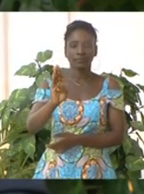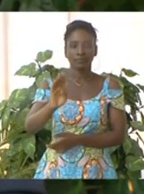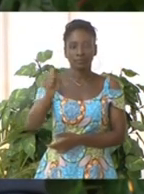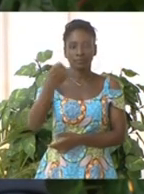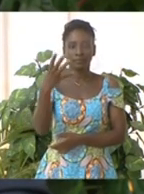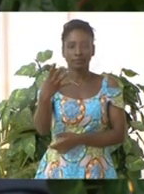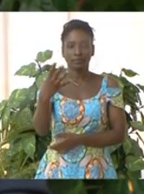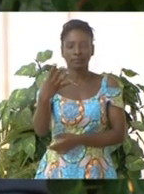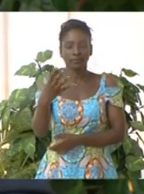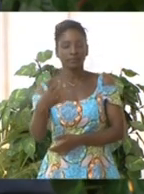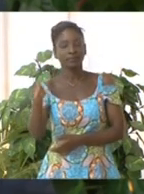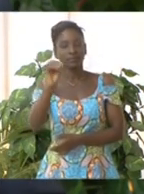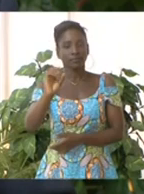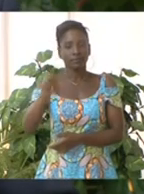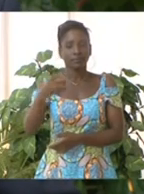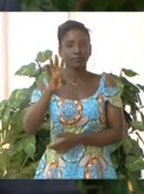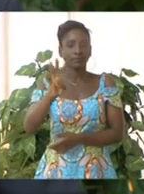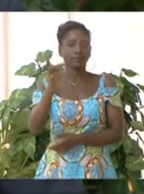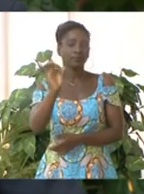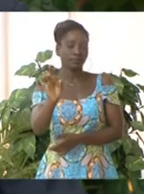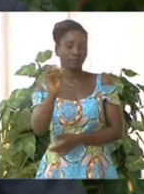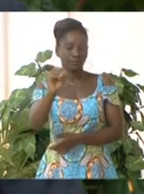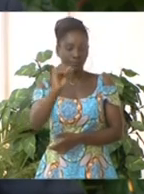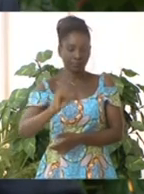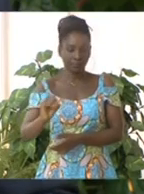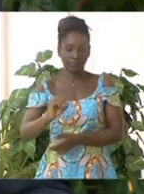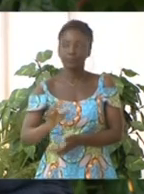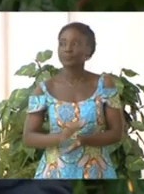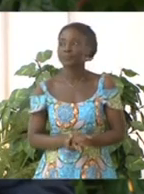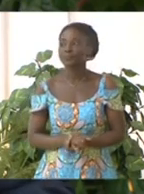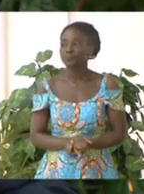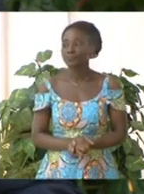Conan Bertin, 14, soit 0,48%.